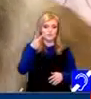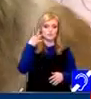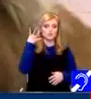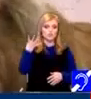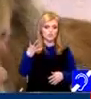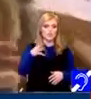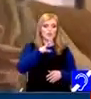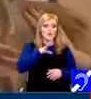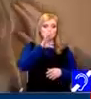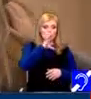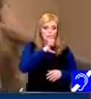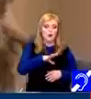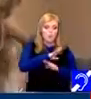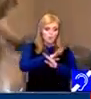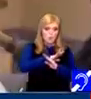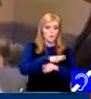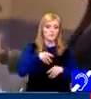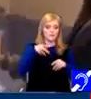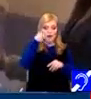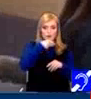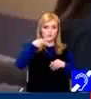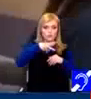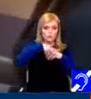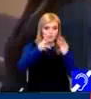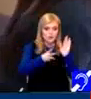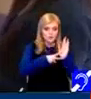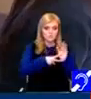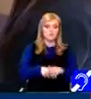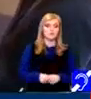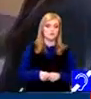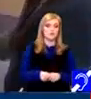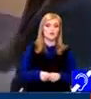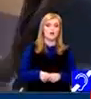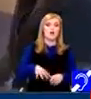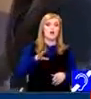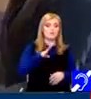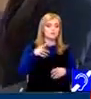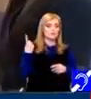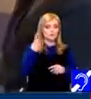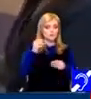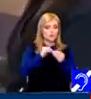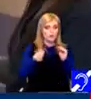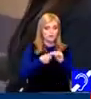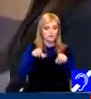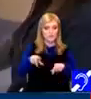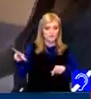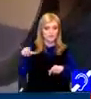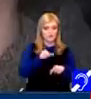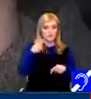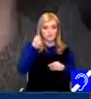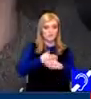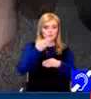în 2017, 18 dintre ele au fost în curse United. Moartea lui Coquito nu a fost și singura problemă de săptămâna asta. O